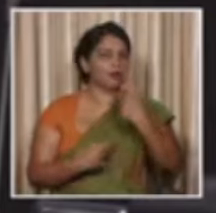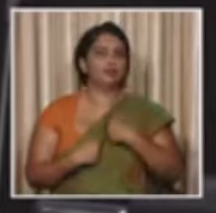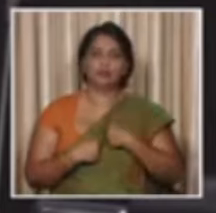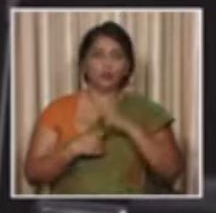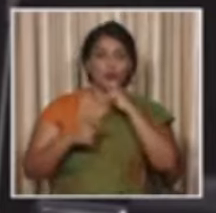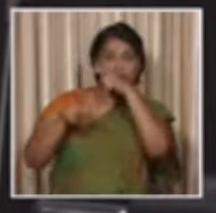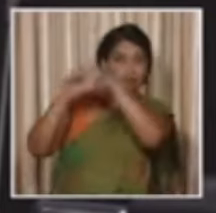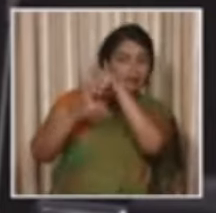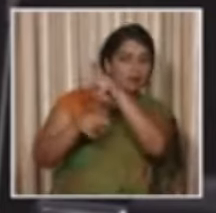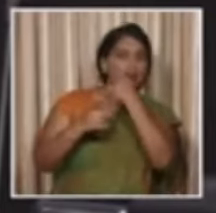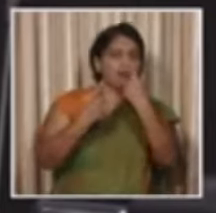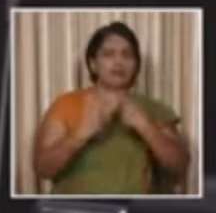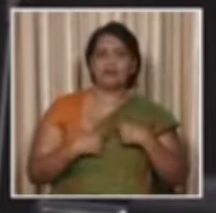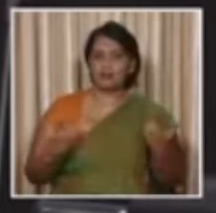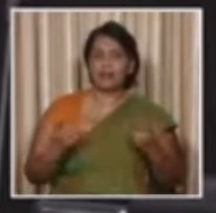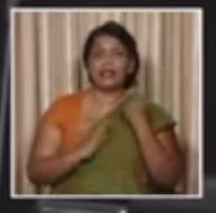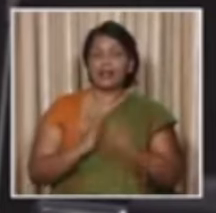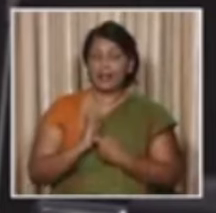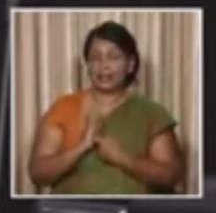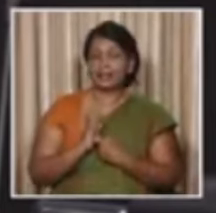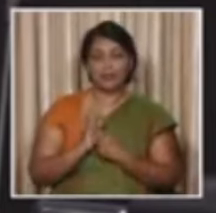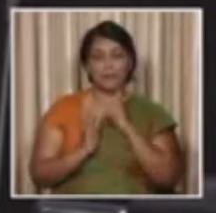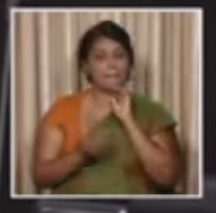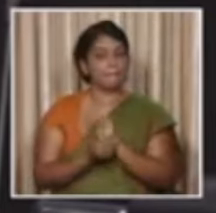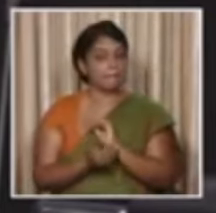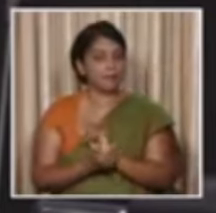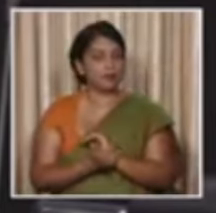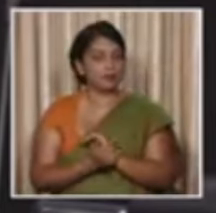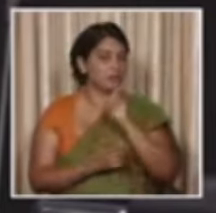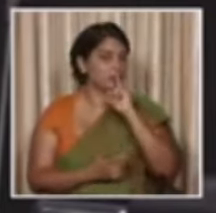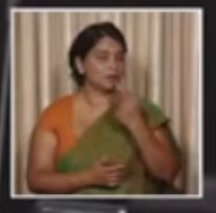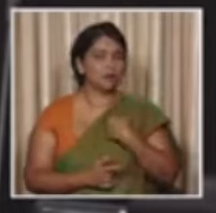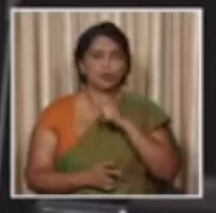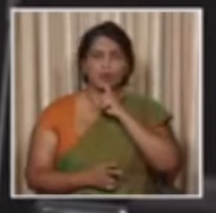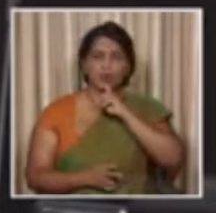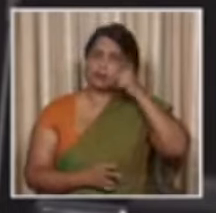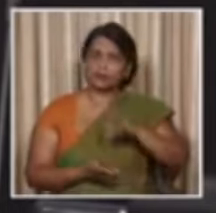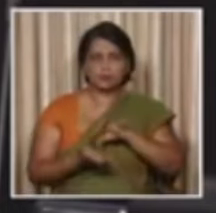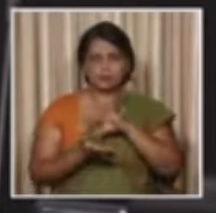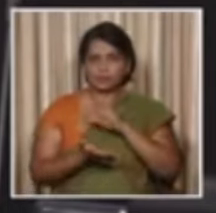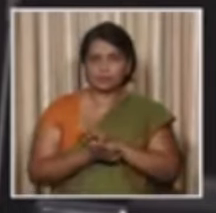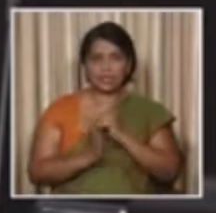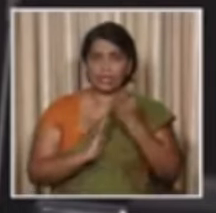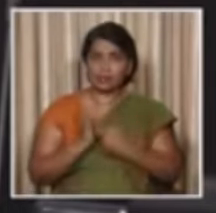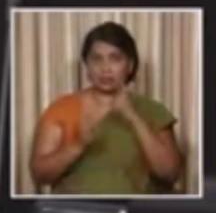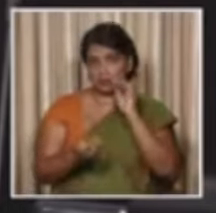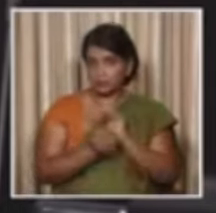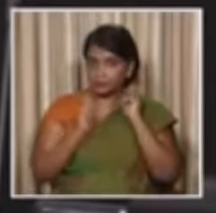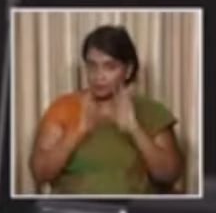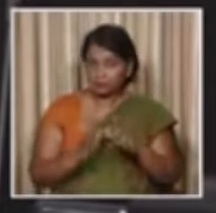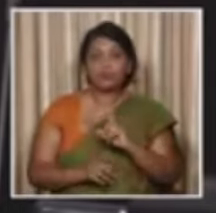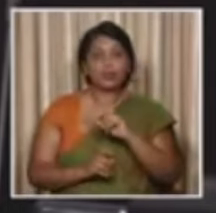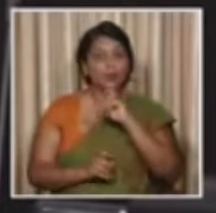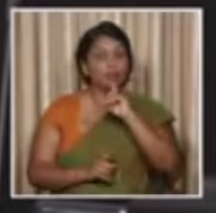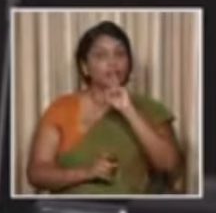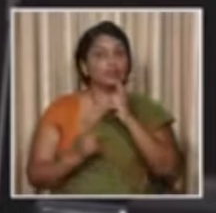ඉල්ලුවට එක පැත්තකින් ඔබතුමාලා කියන නීතිය ආධිපත්‍ය රකින්න කියලා එතකොට අපි නඩු තීන්දුව දුන්නම නීතිය ආධිපත්‍ය රැකෙනවද නඩු තීන්දුව දෙන්න